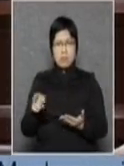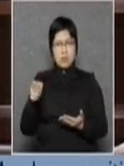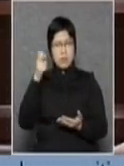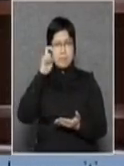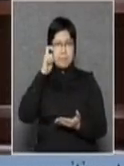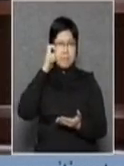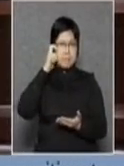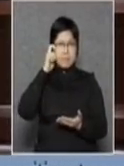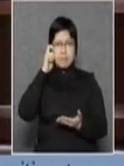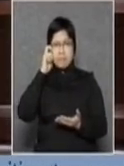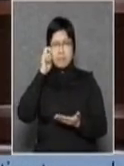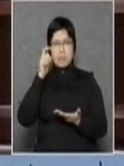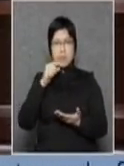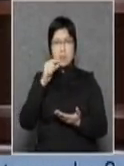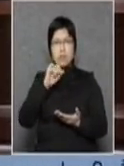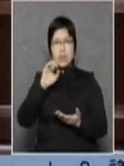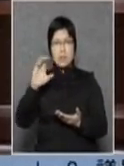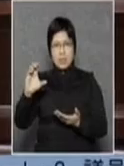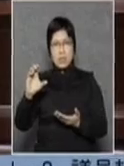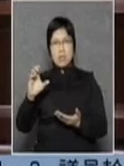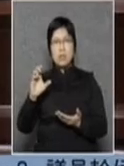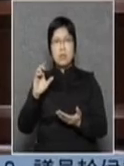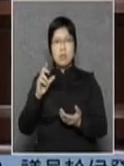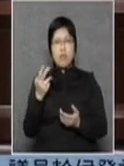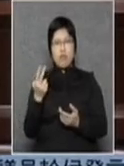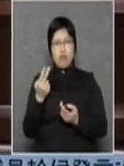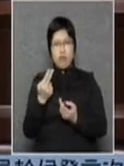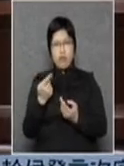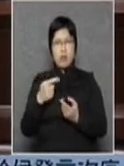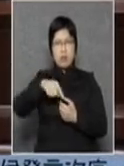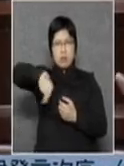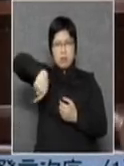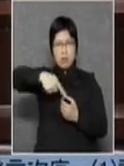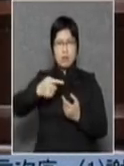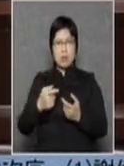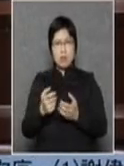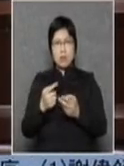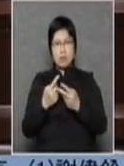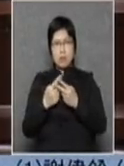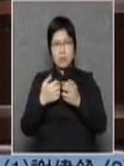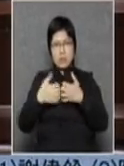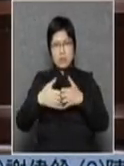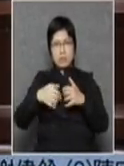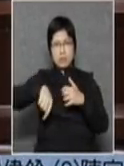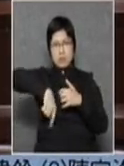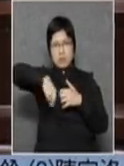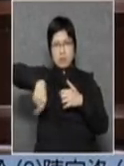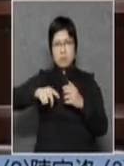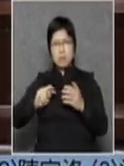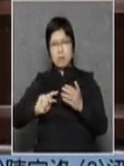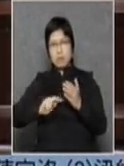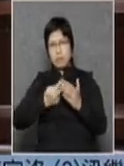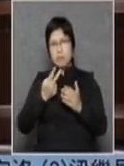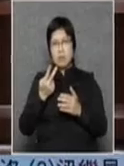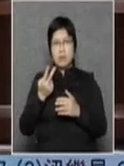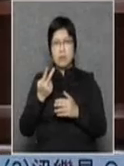想將一些 GIC 啊、綠化帶啊、工業用地呢是改劃